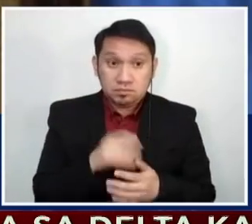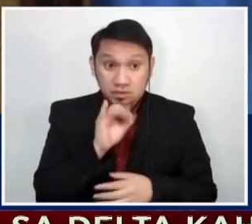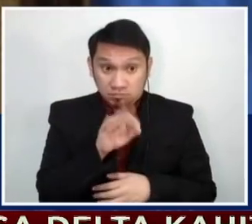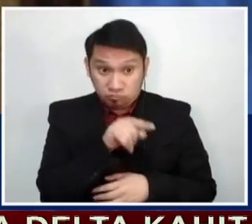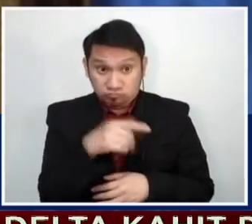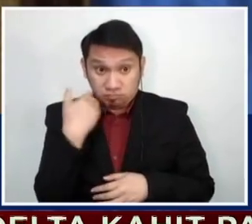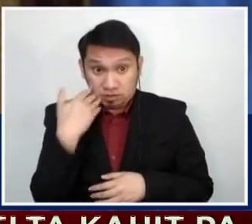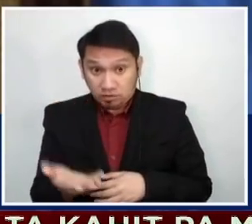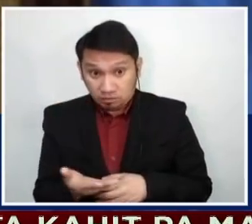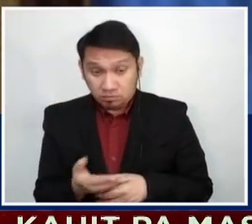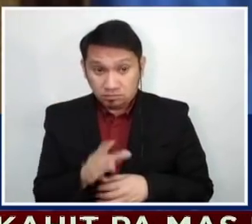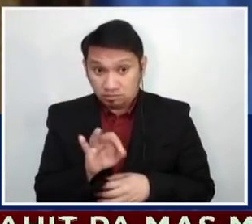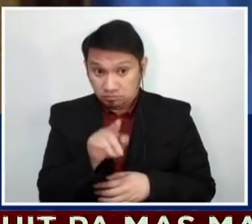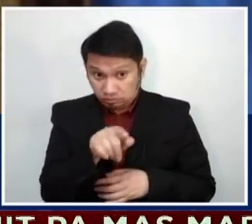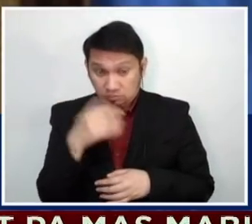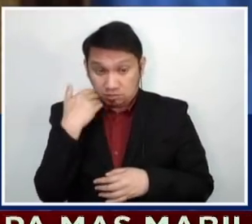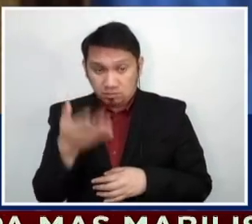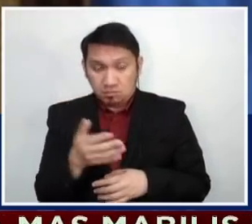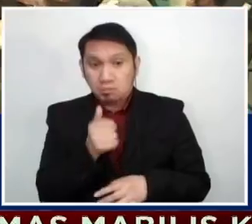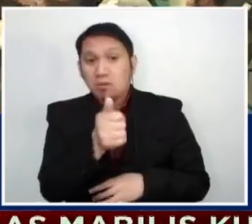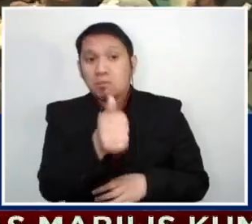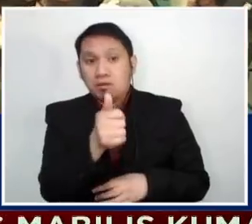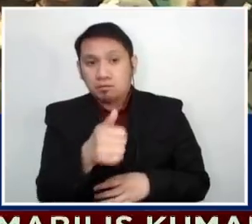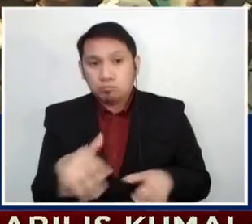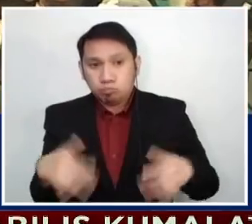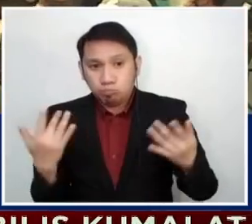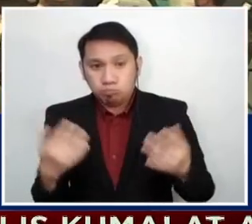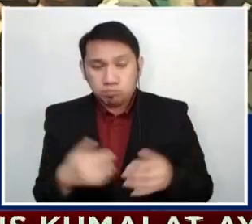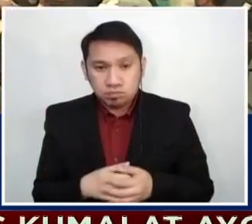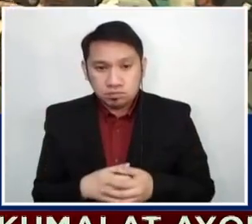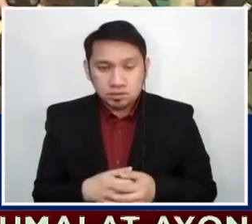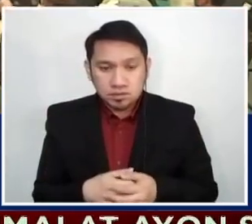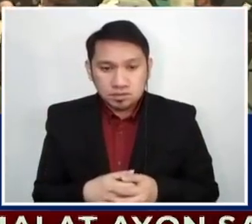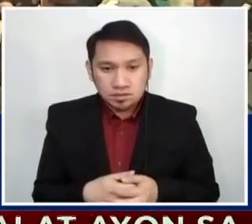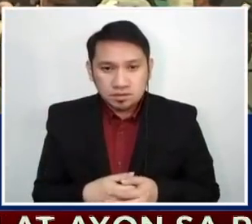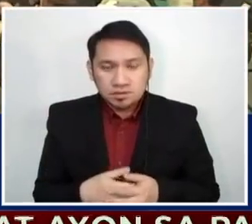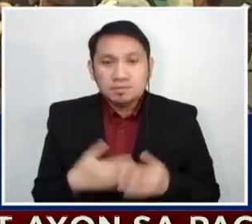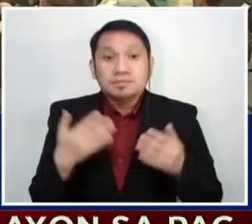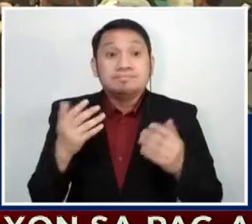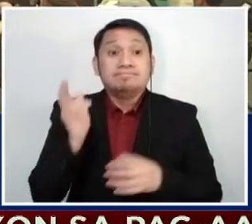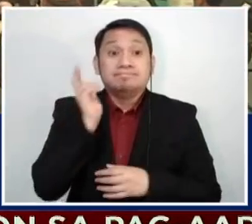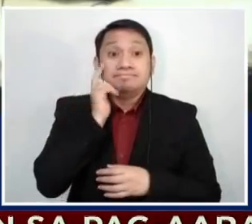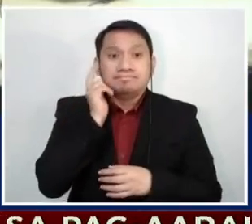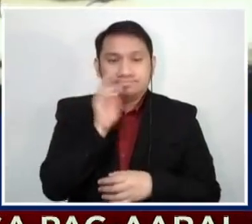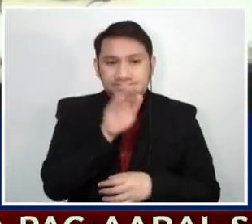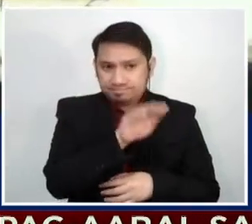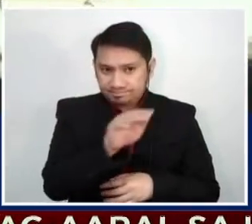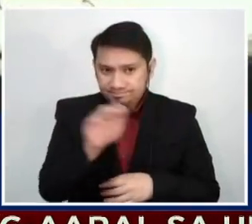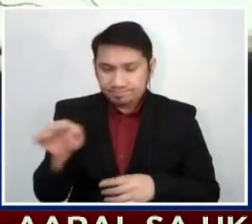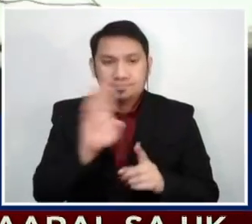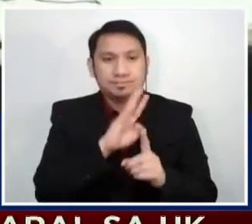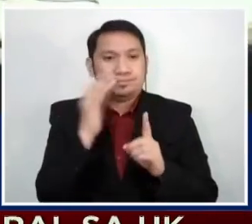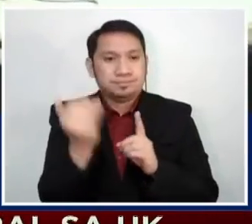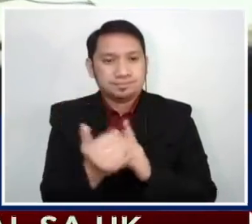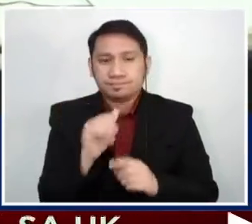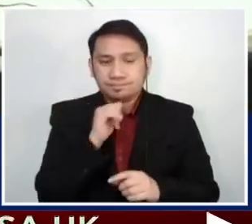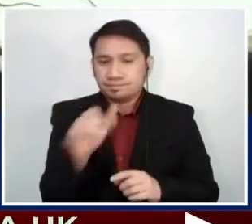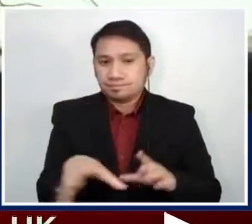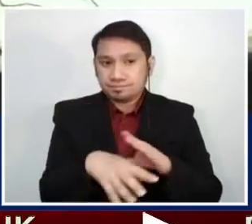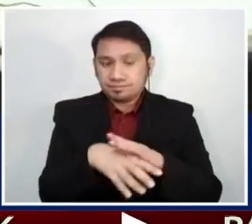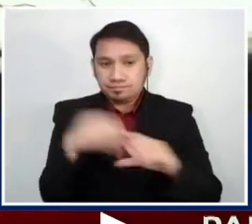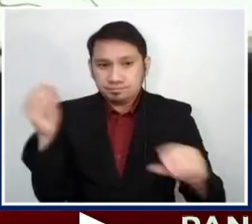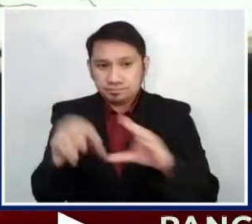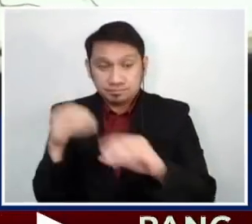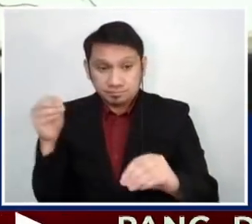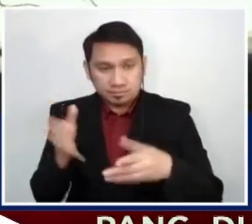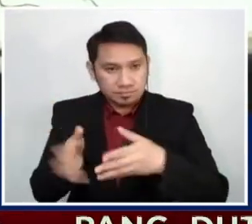ka, bahala ka sarili mo. Muli ring nagpaalala ang Pangulo sa mga barangay na huwag palabasin ang mga hindi